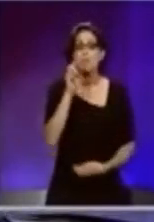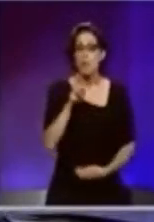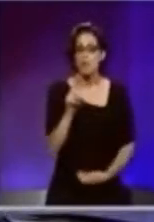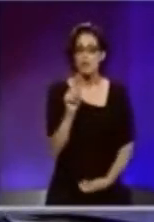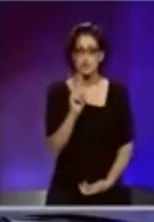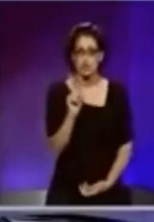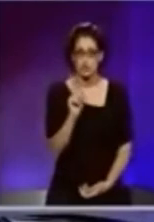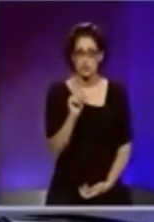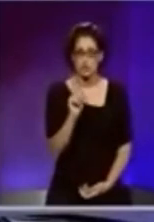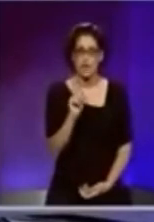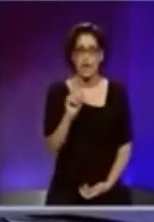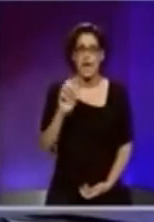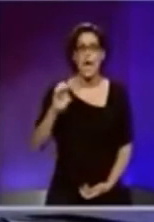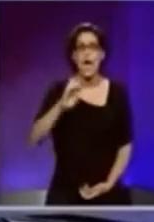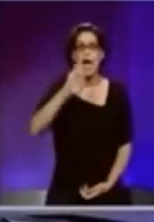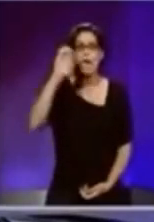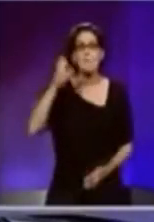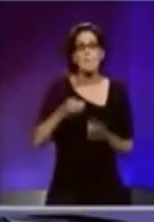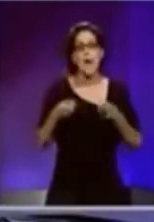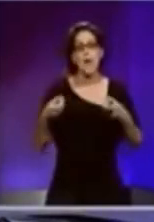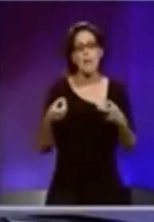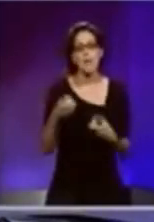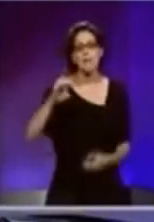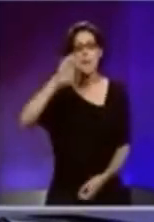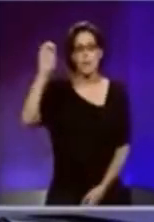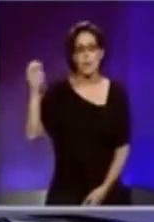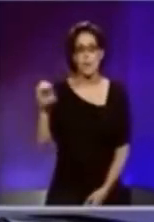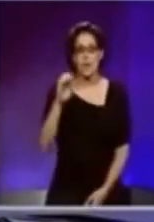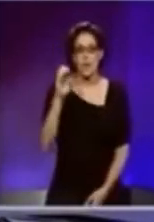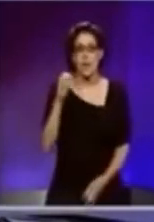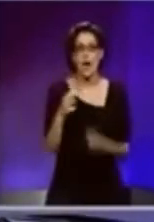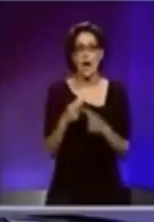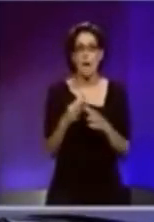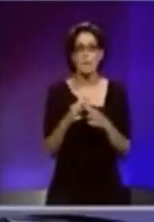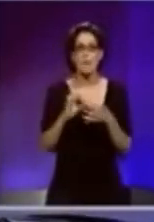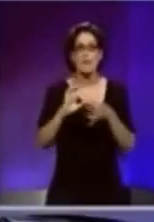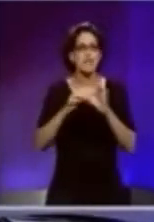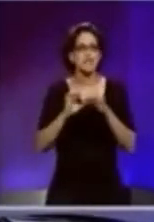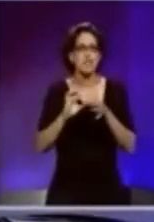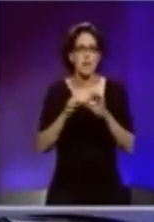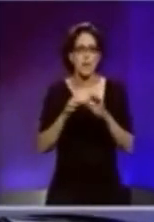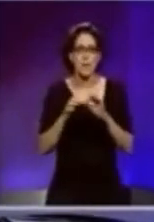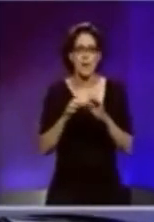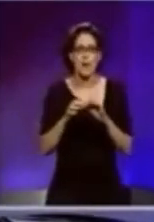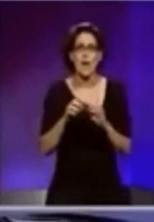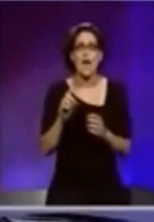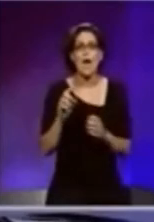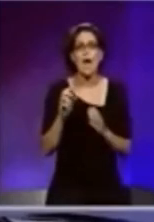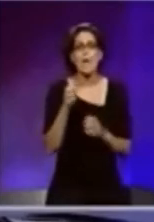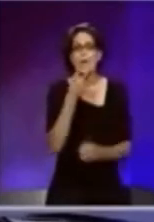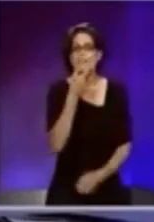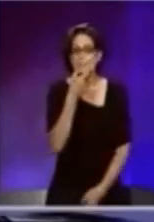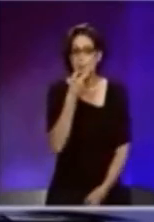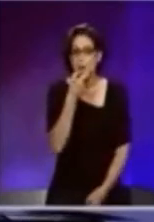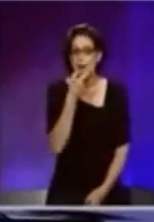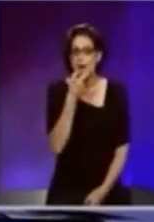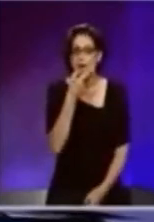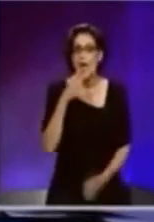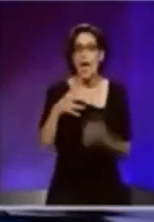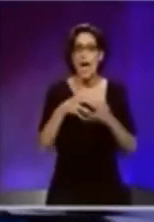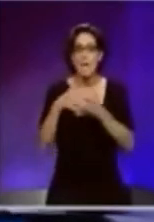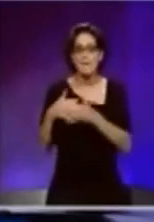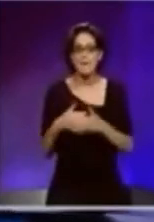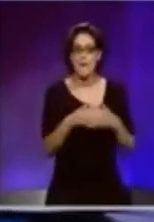-parlament t-Eouropew kienem emenda għal-mozzjoni li kienet t-tkellem dwar il-wistleblower Amerikan li